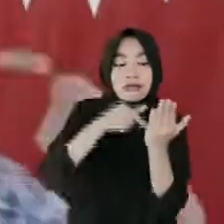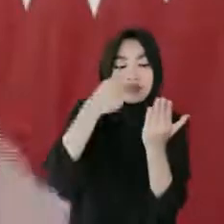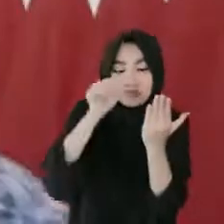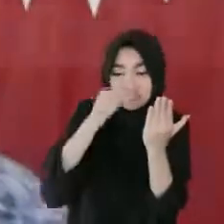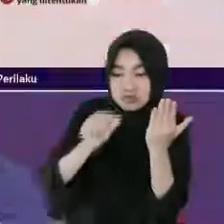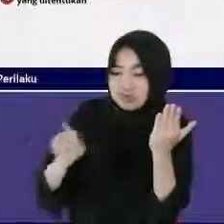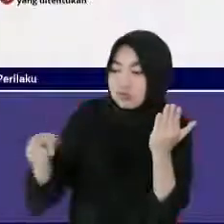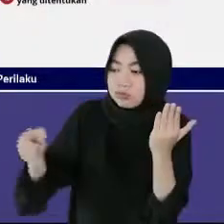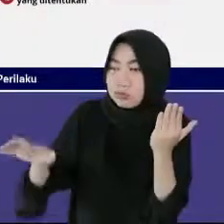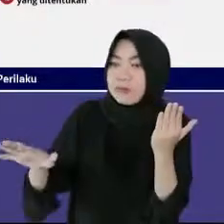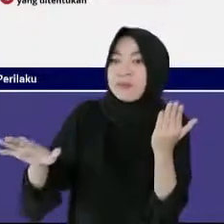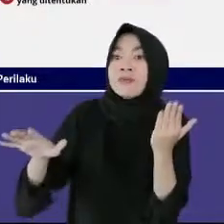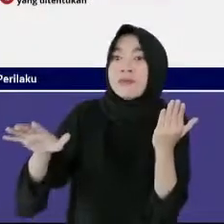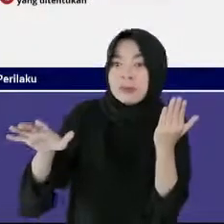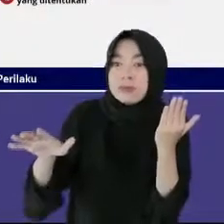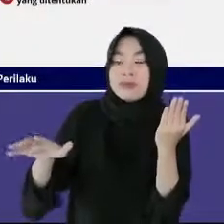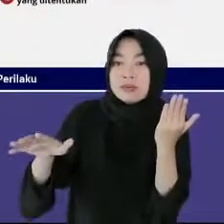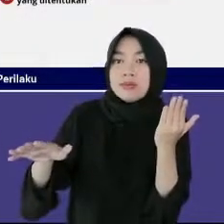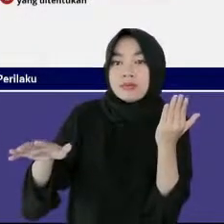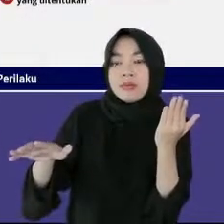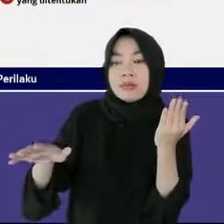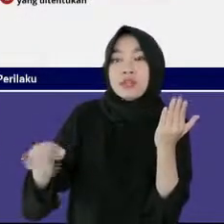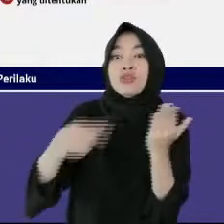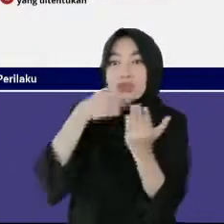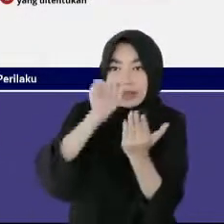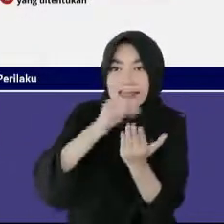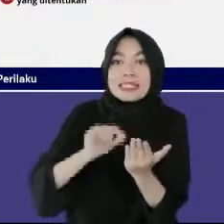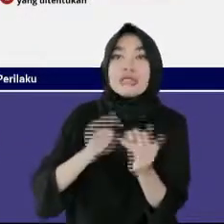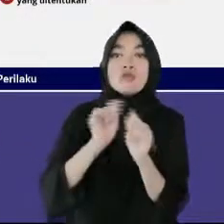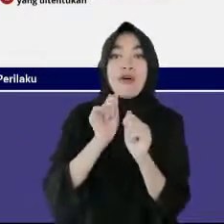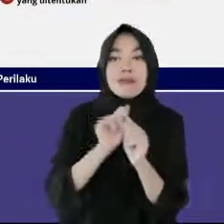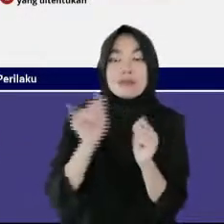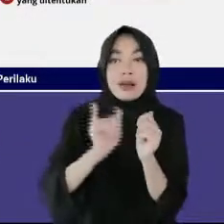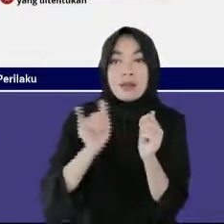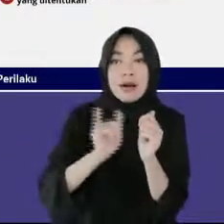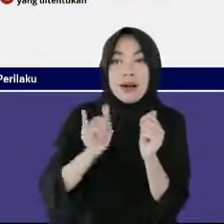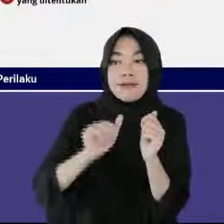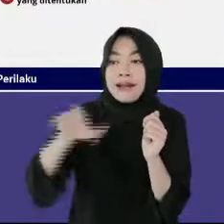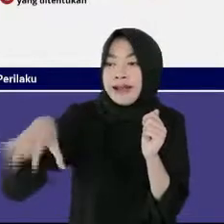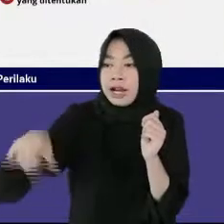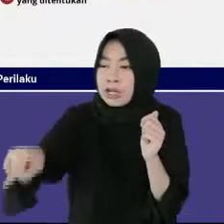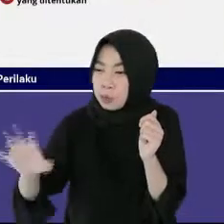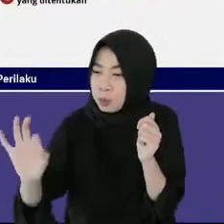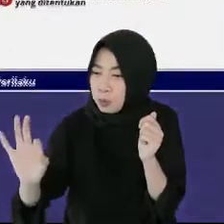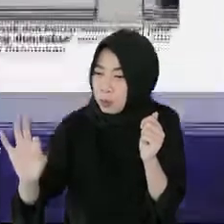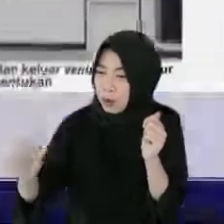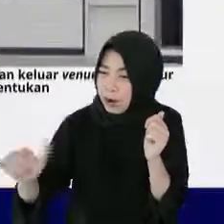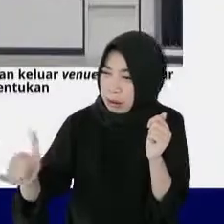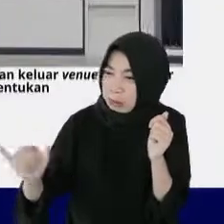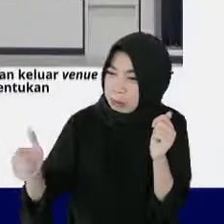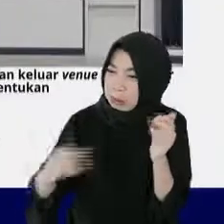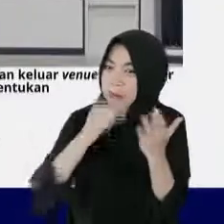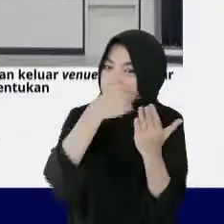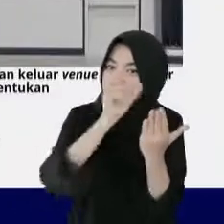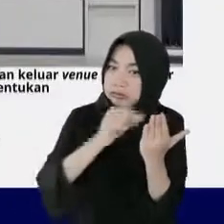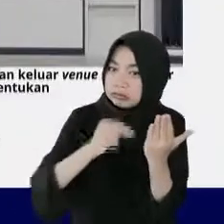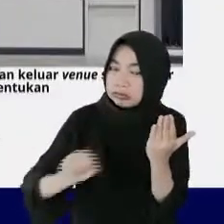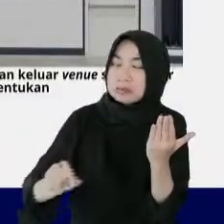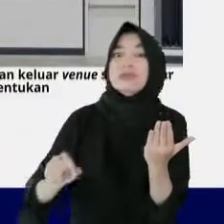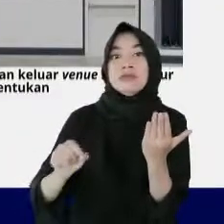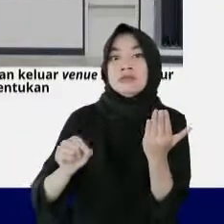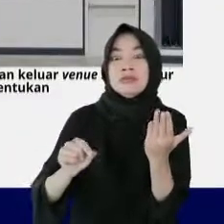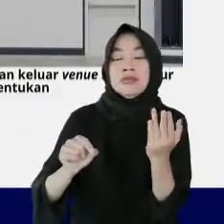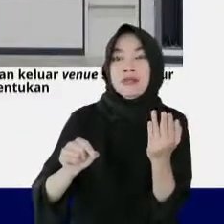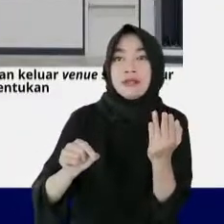Pon 2020 Dian membuat checklist ya tadi taman yang belum mana yang sudah kalau begitu selesai